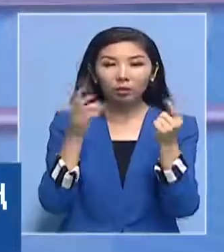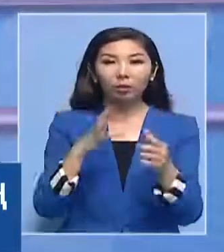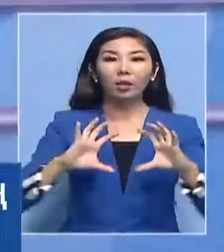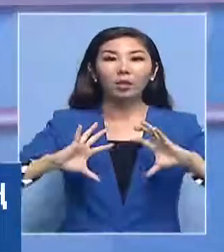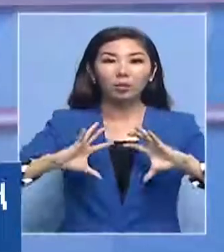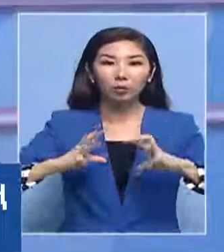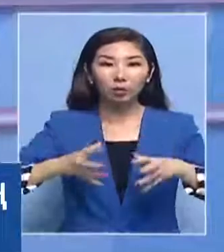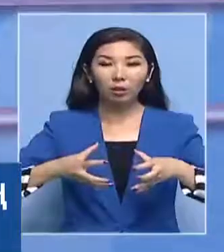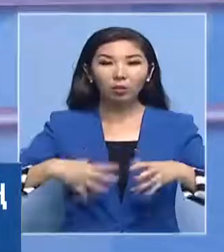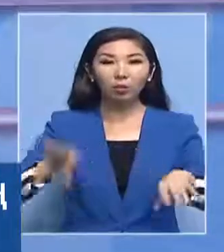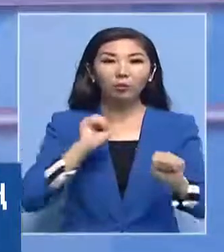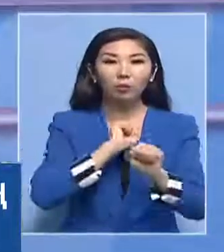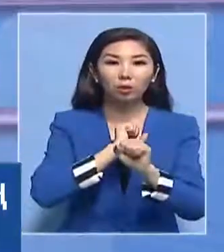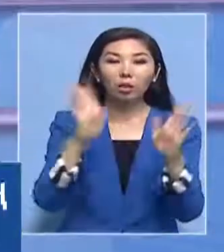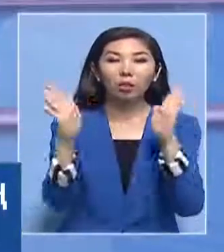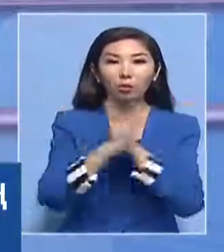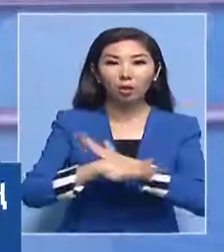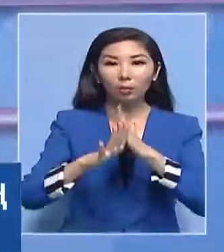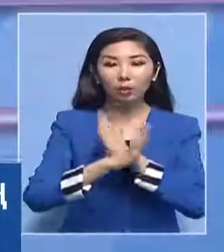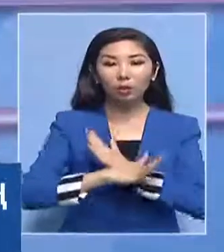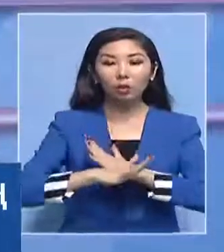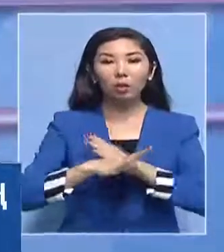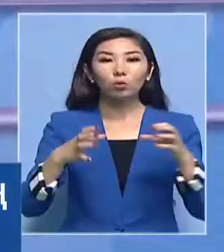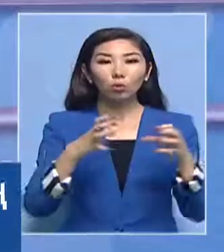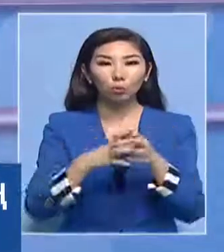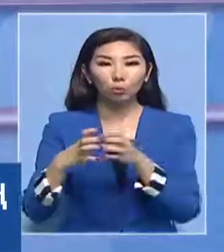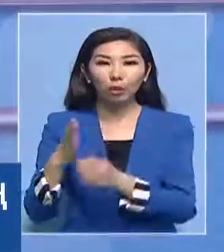әлемде мына қоғамдық жаңағы қор бар.